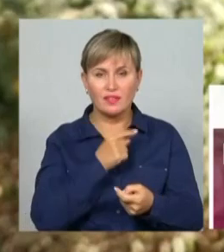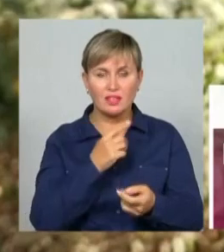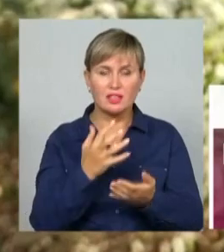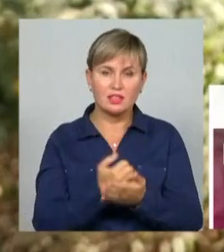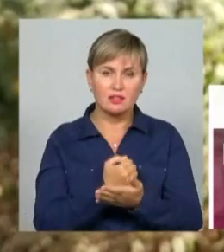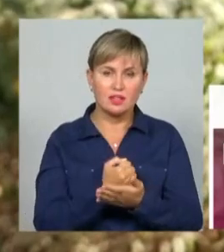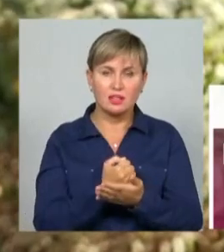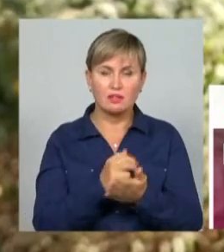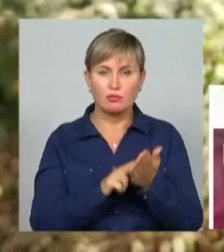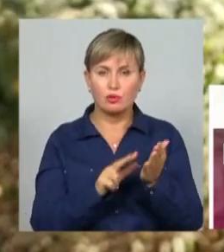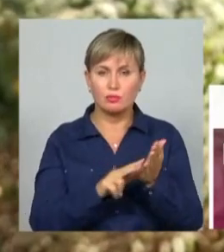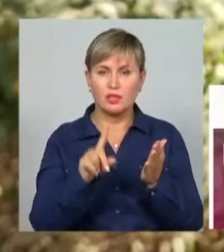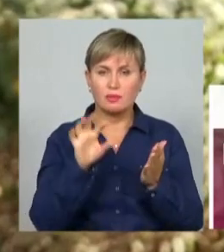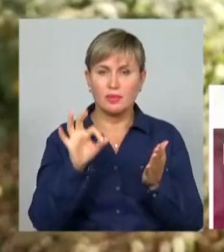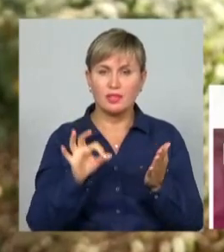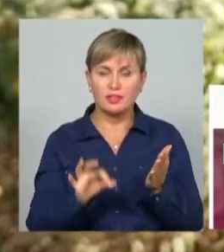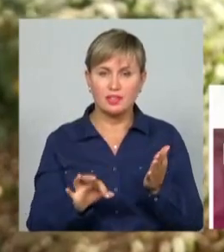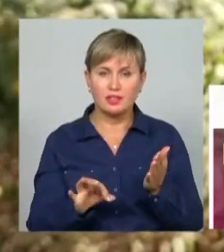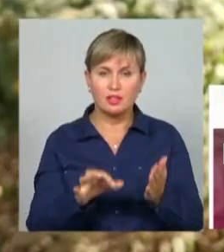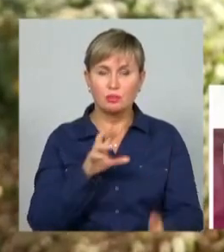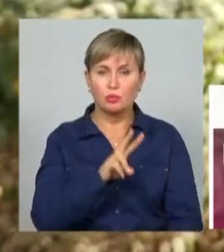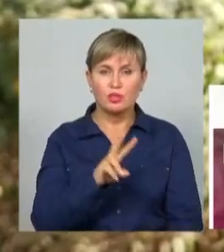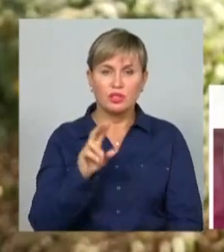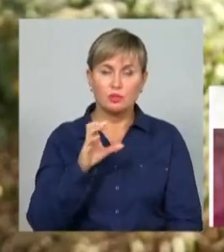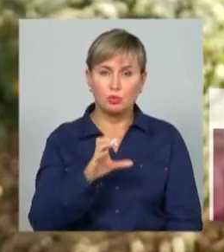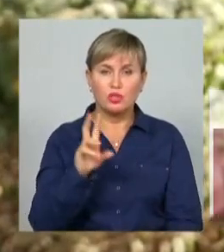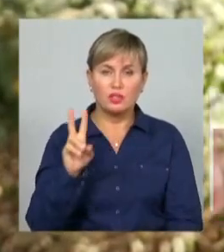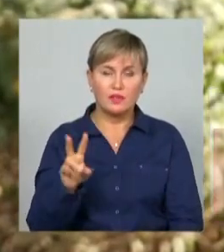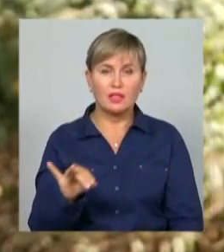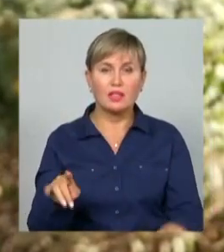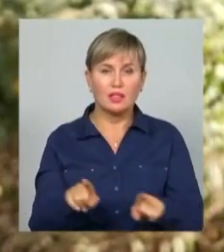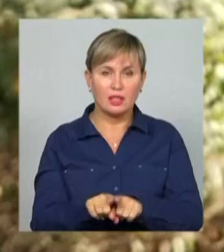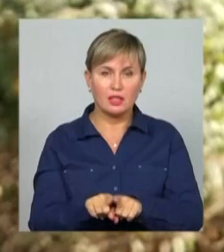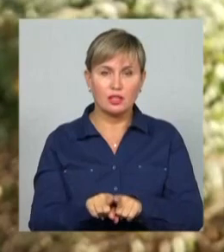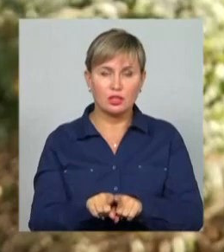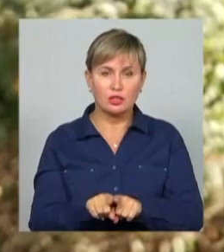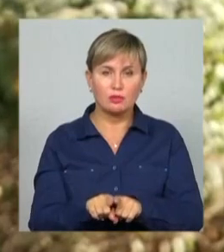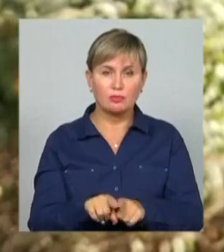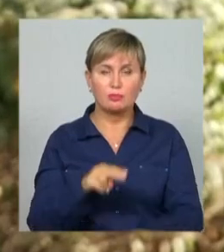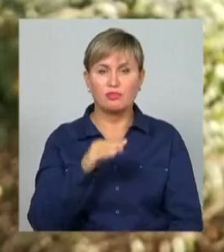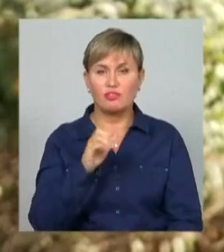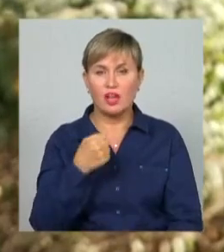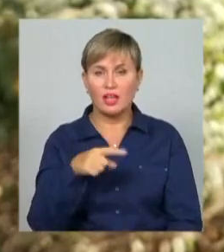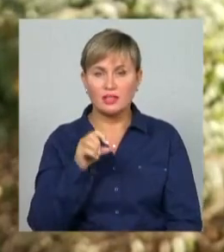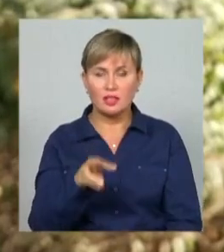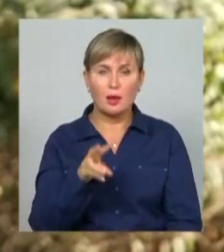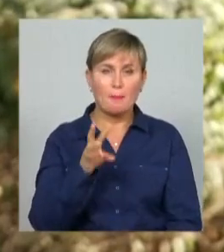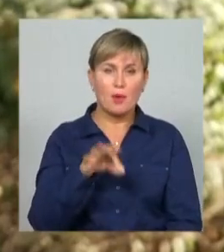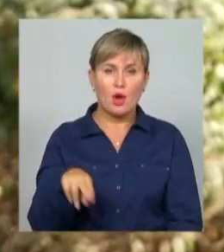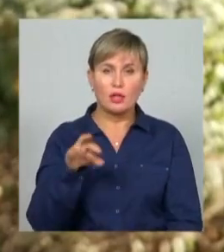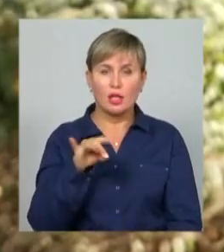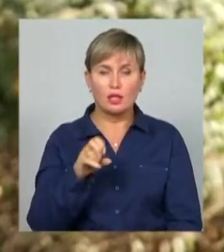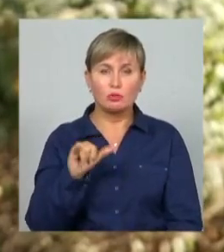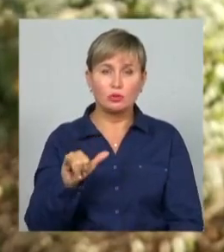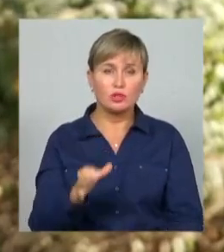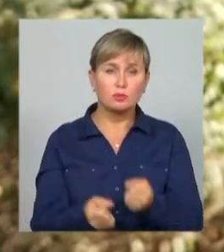составляет 81% спутника ВИ. И также и Pfizer, Moderna, у них с